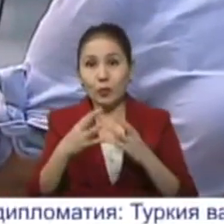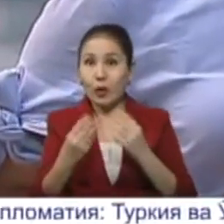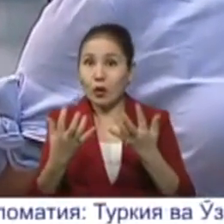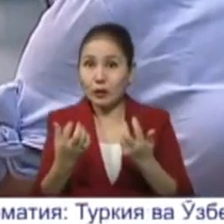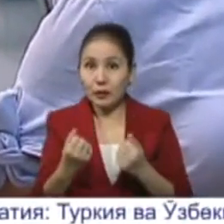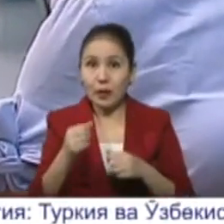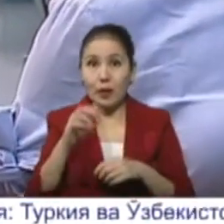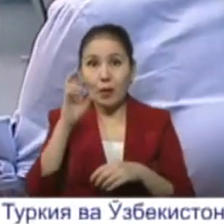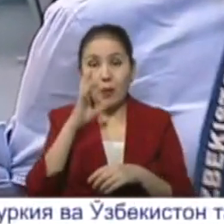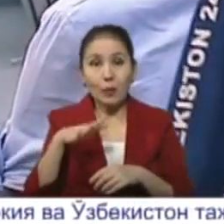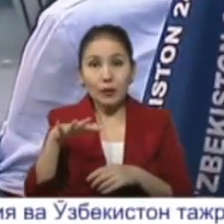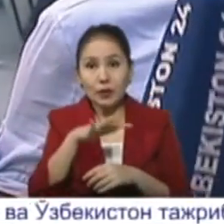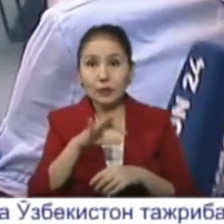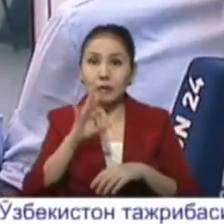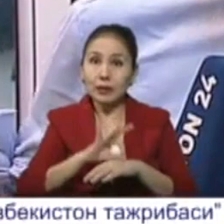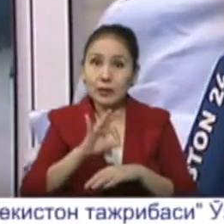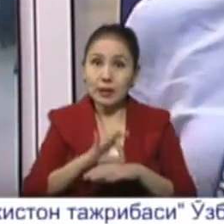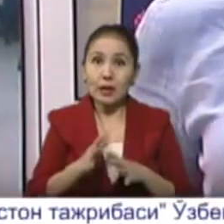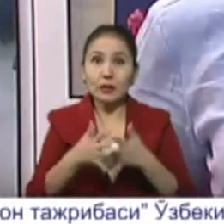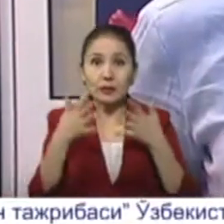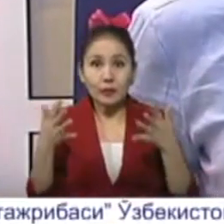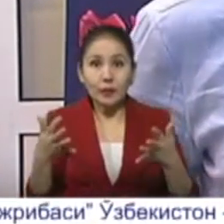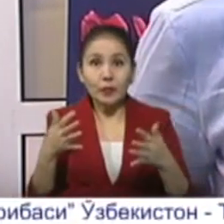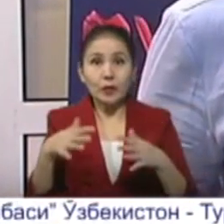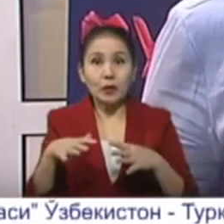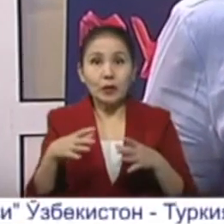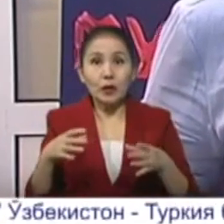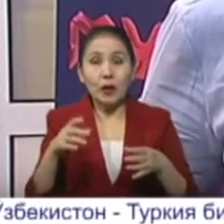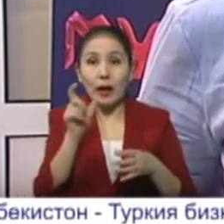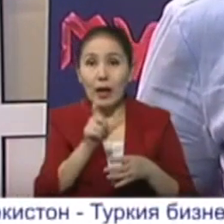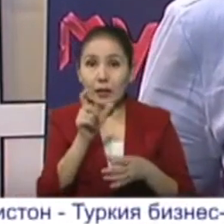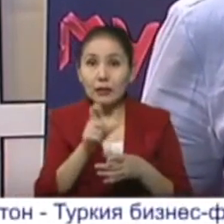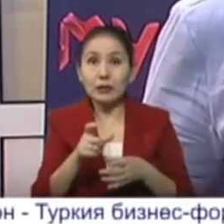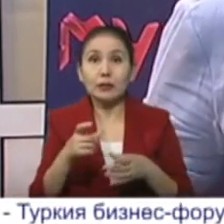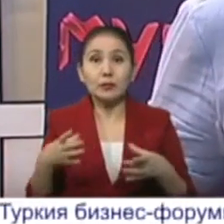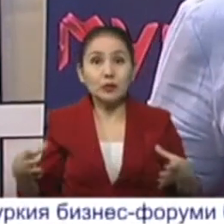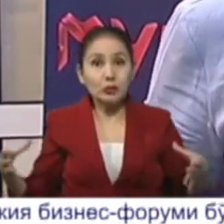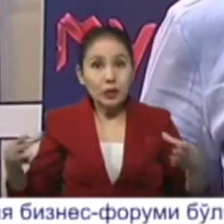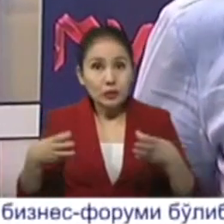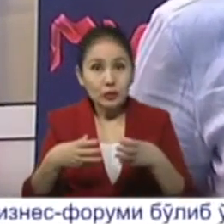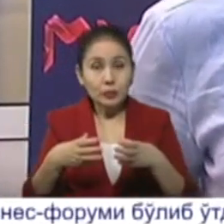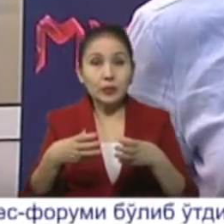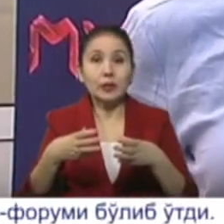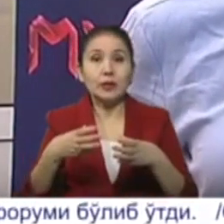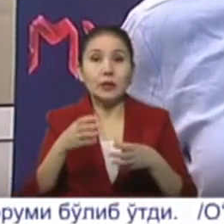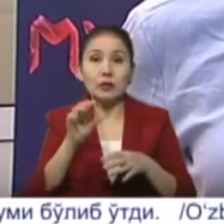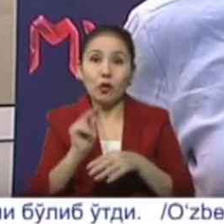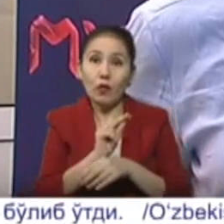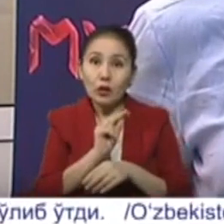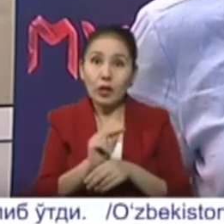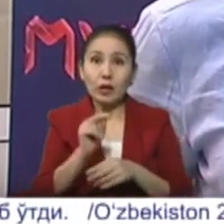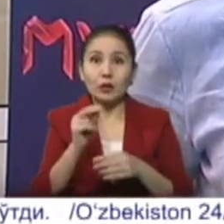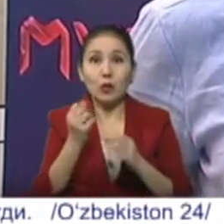mamlakatda kasallikka qarshi keng ko'lamli kurash butun bir xalqni jipslashtirganini, birlashtirganini ko'ryapmiz. Bugun umuman davolanganlar soni, sog'ayganlar